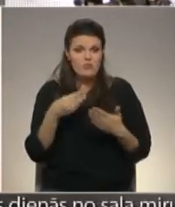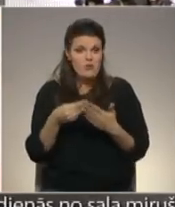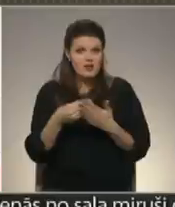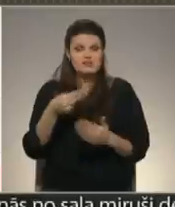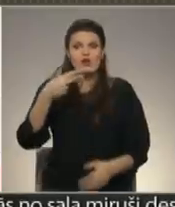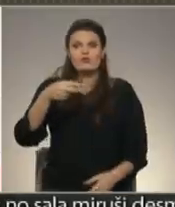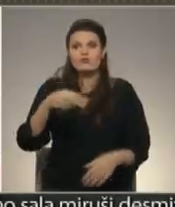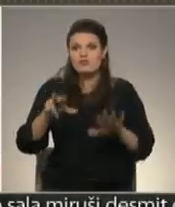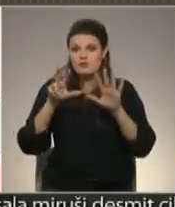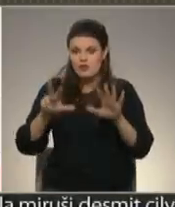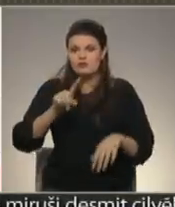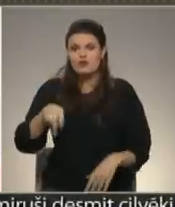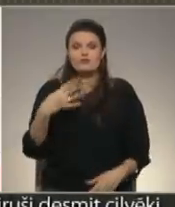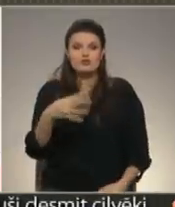maksāja